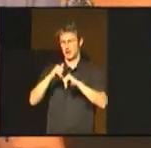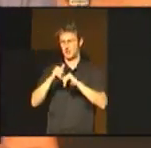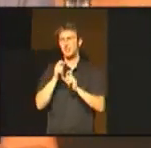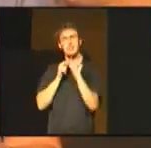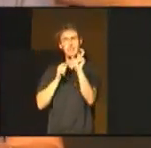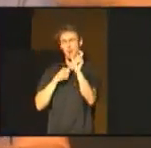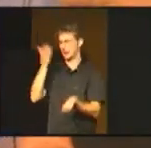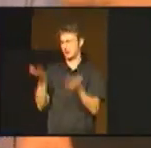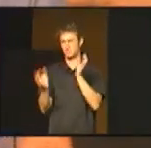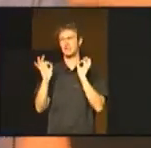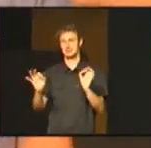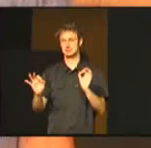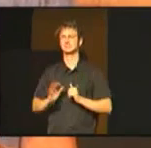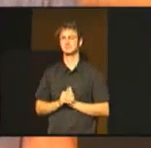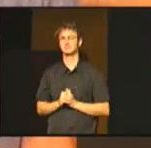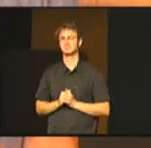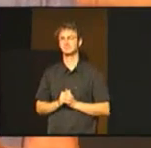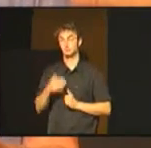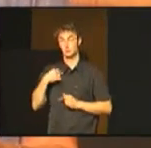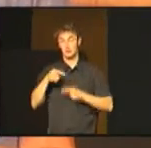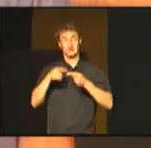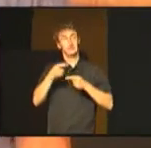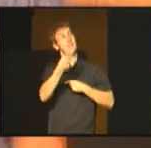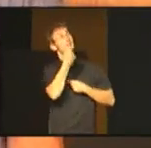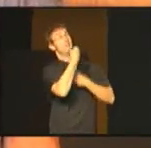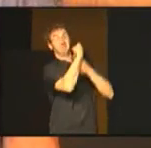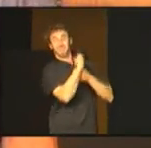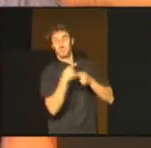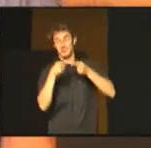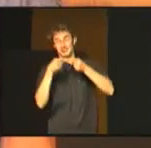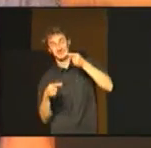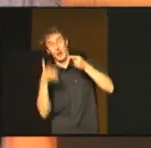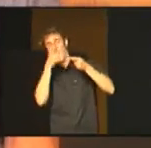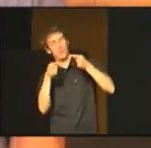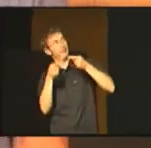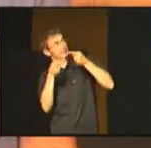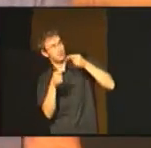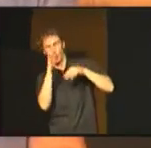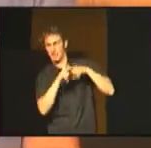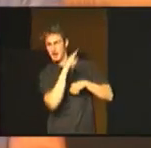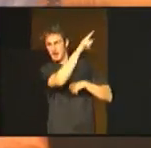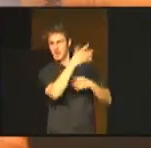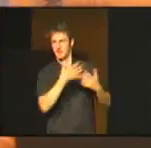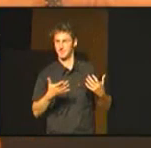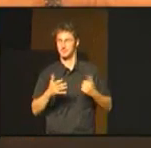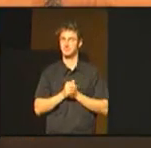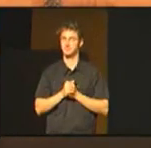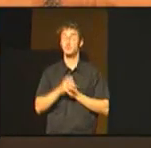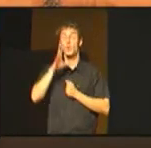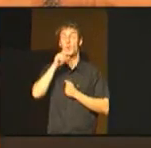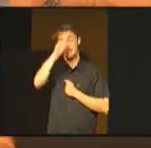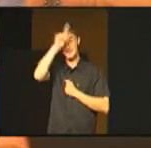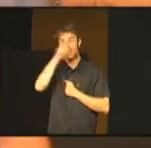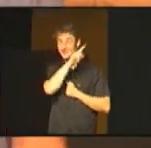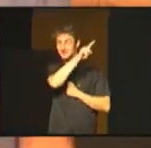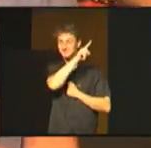paraula, a la possibilitat de dèficit al pressupost de la Generalitat. El govern central